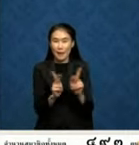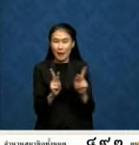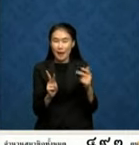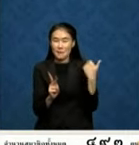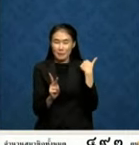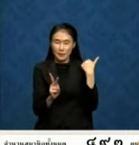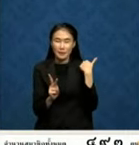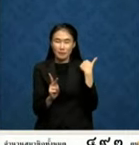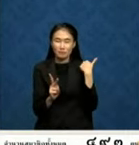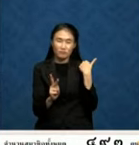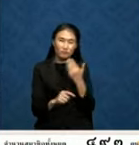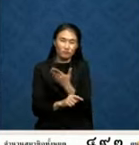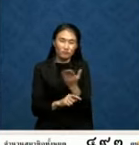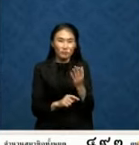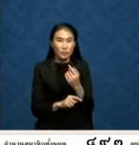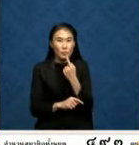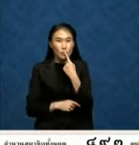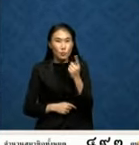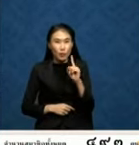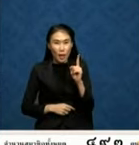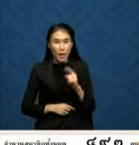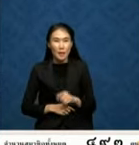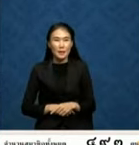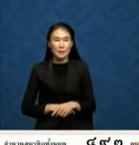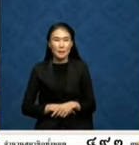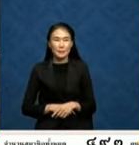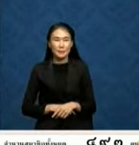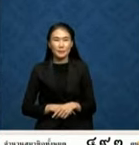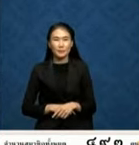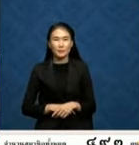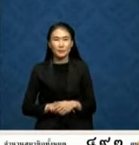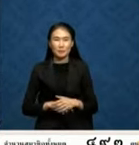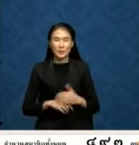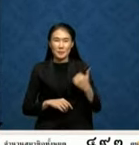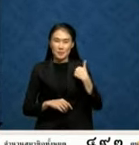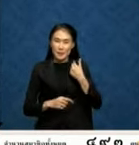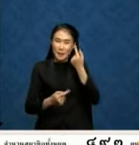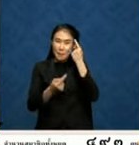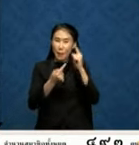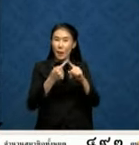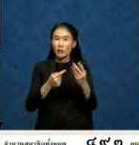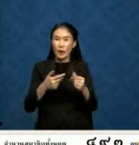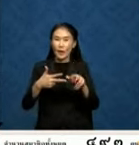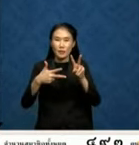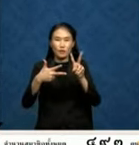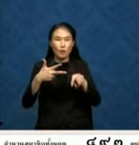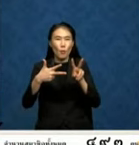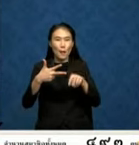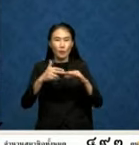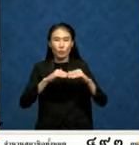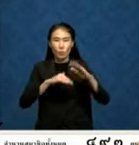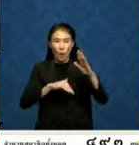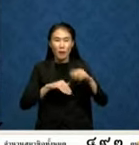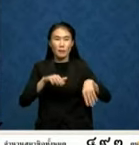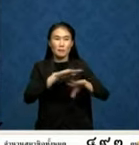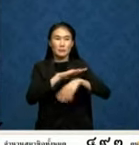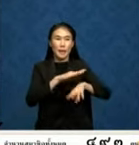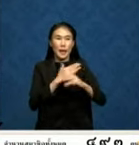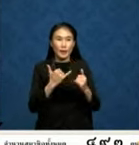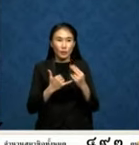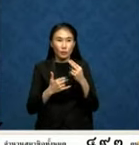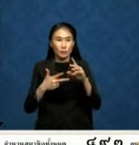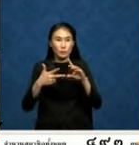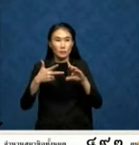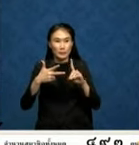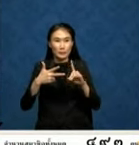การระบุถึงว่าจะมีการตั้งเป้าไว้ที่ 2,000 เมกะวัตต์นะครับในเบื้องต้นสำหรับ Direct